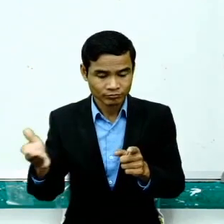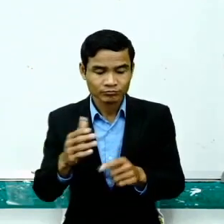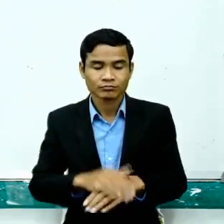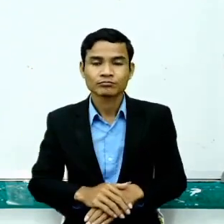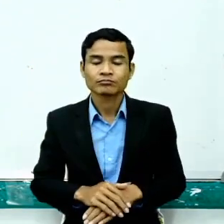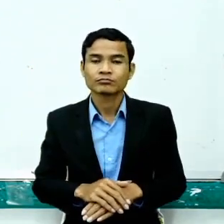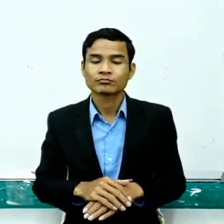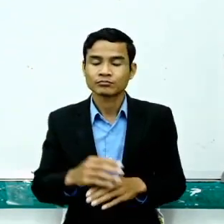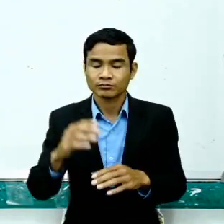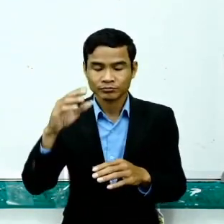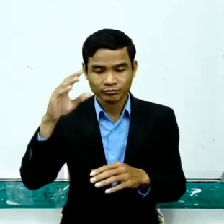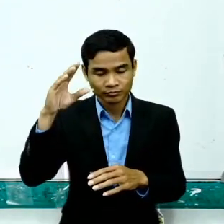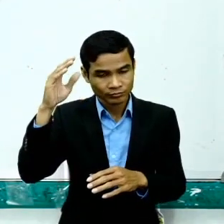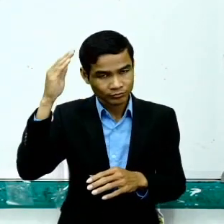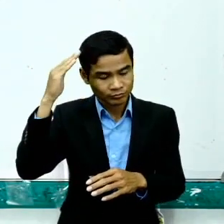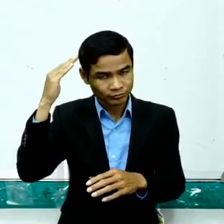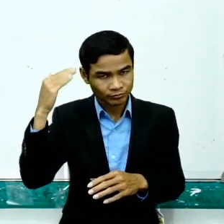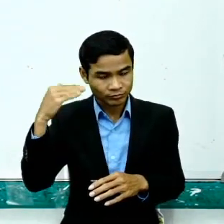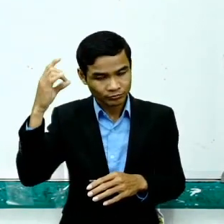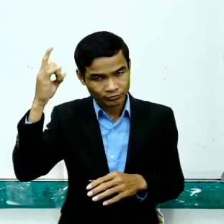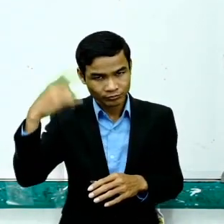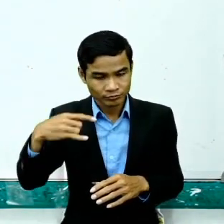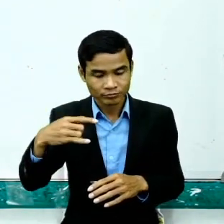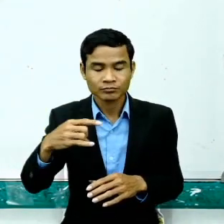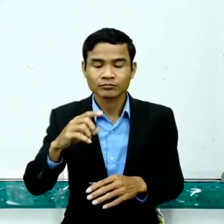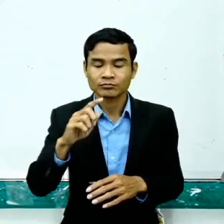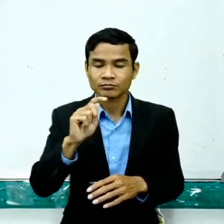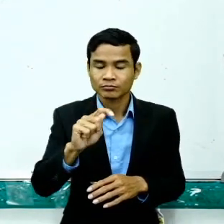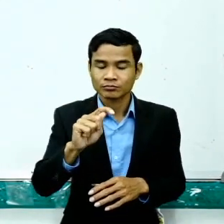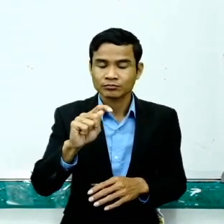thá mình rèn xây mà chắc chầm ca